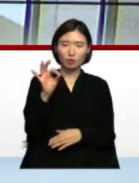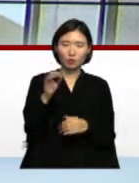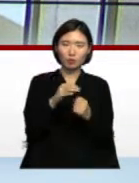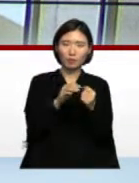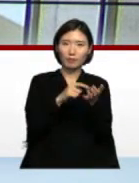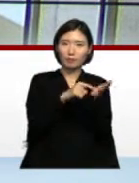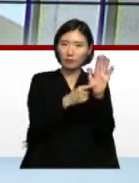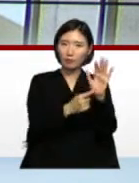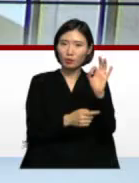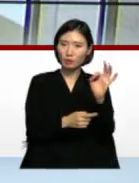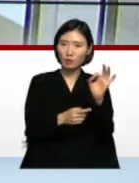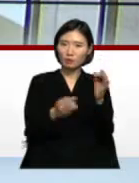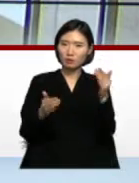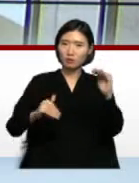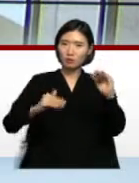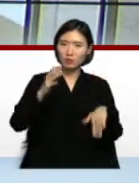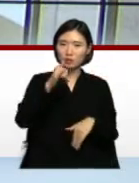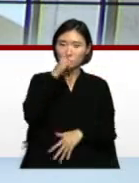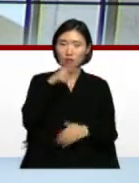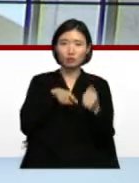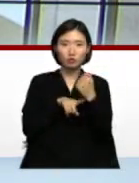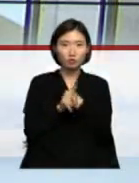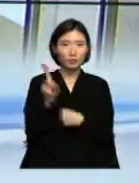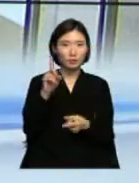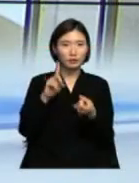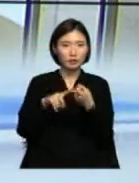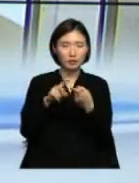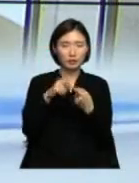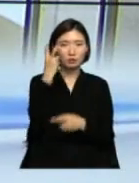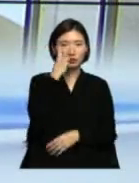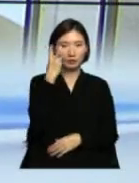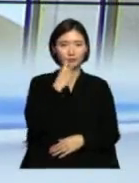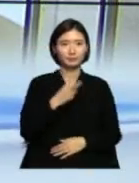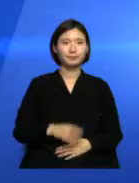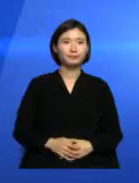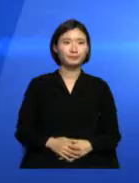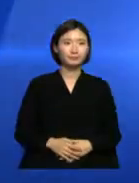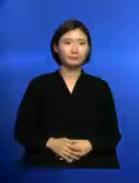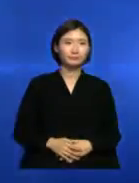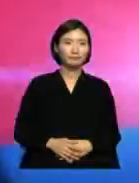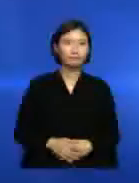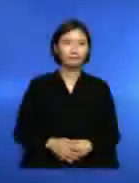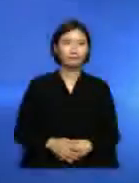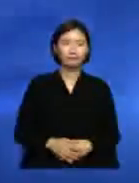느끼실 텐데요. 그 이유가 무엇인지 신승훈 기자가 점검했습니다.